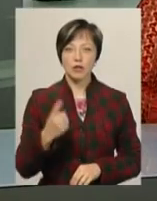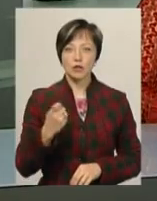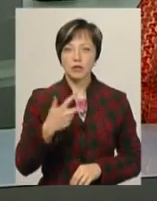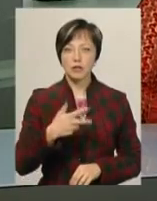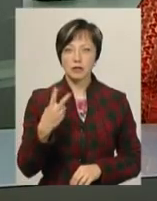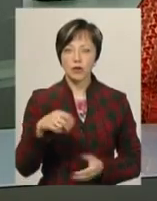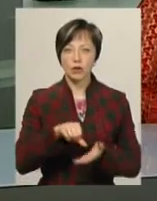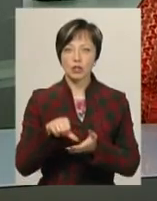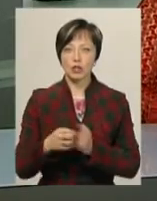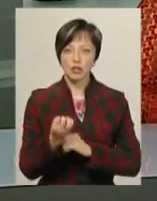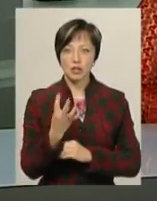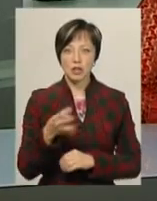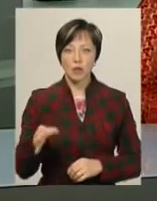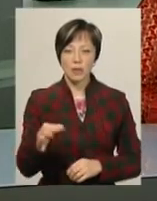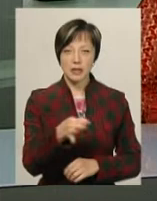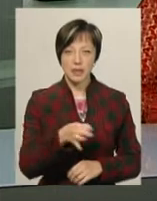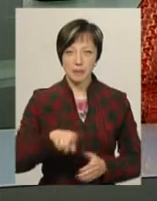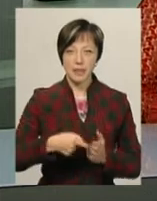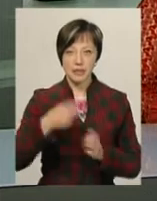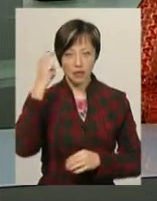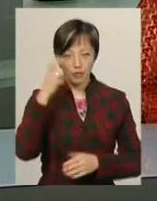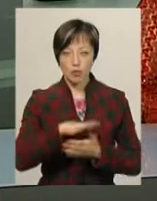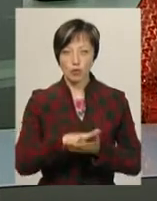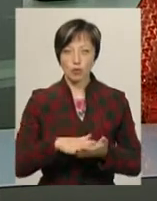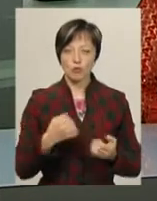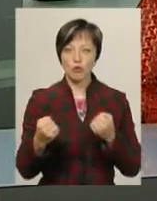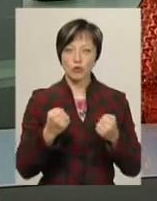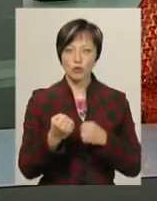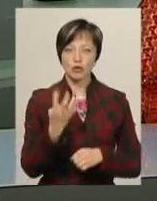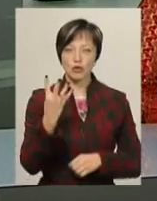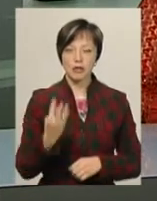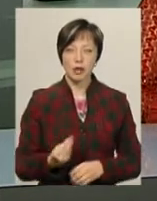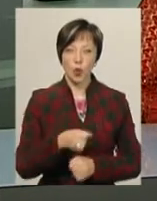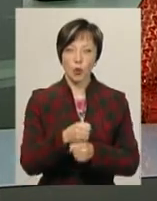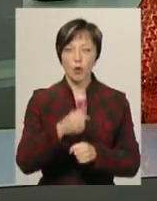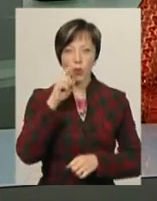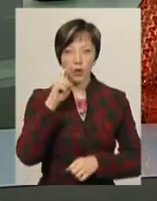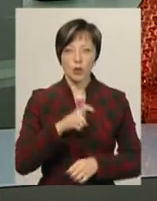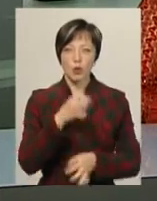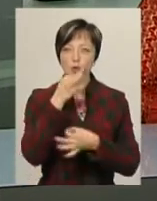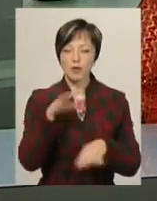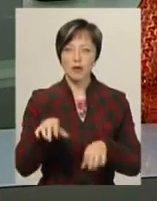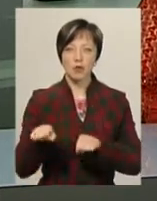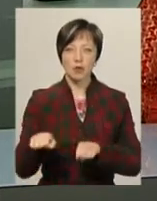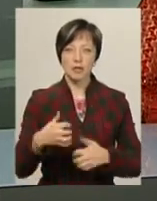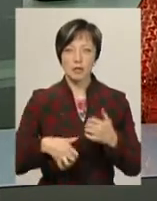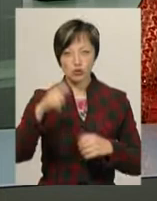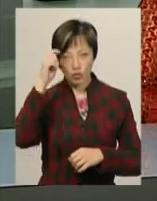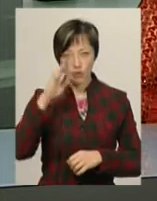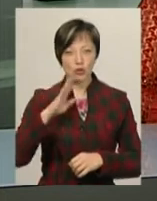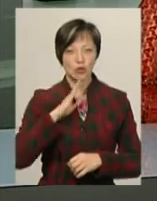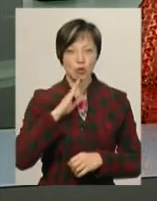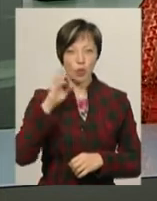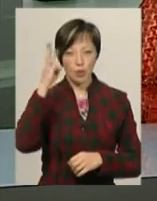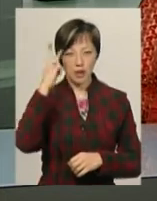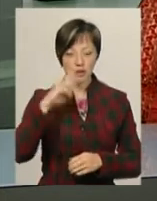Тут 32 учасники з 14 областей та міста Києва продовжують боротьбу чотириденного Кубка України з універсального бою серед чоловіків та жінок